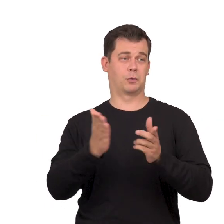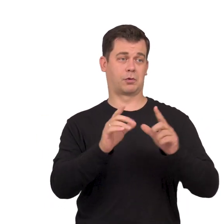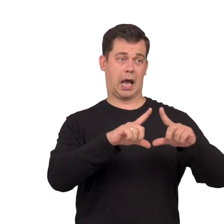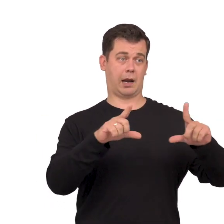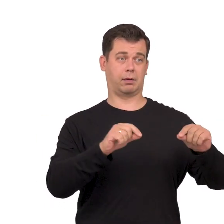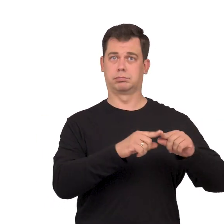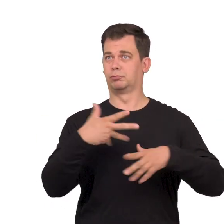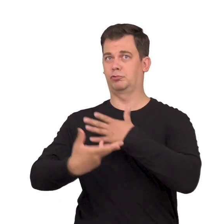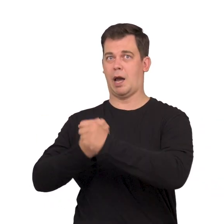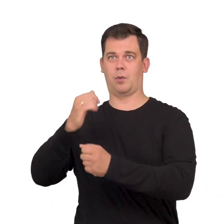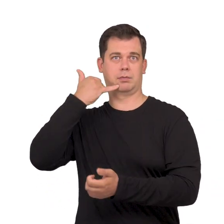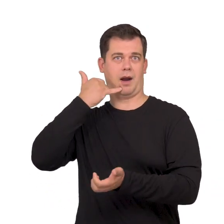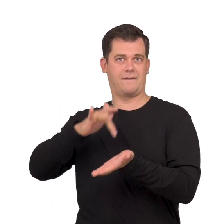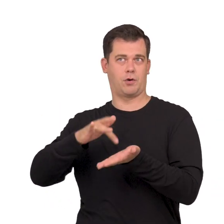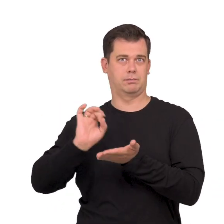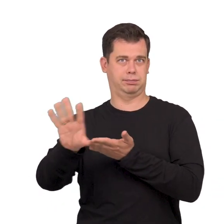Gotowe, karta dodana.